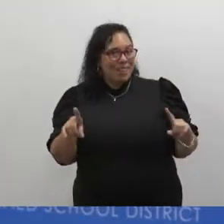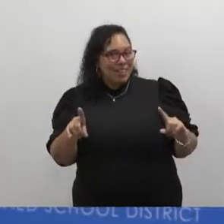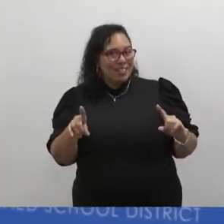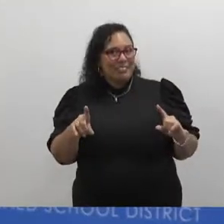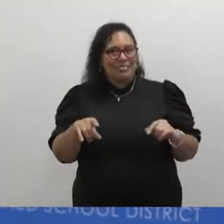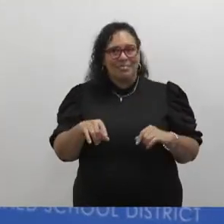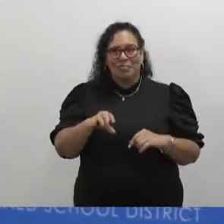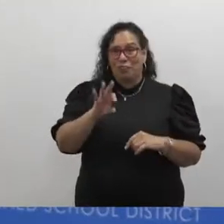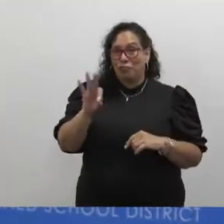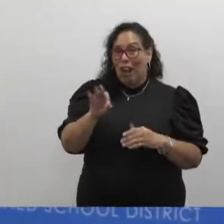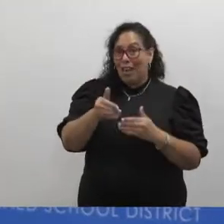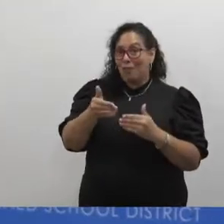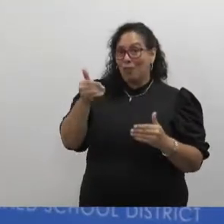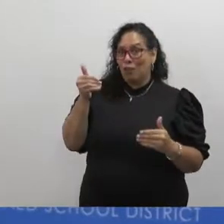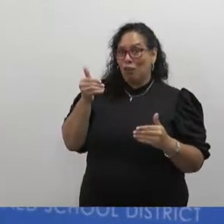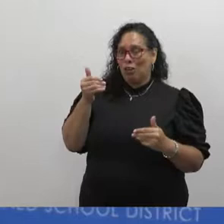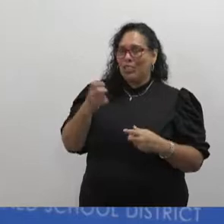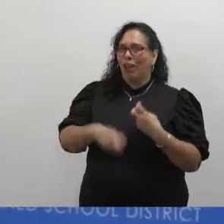xong sọp.